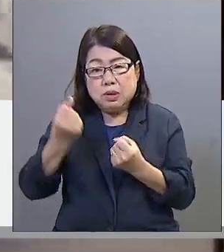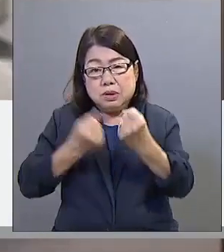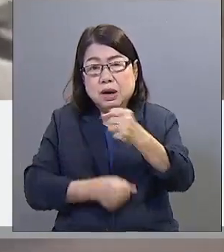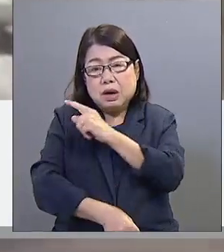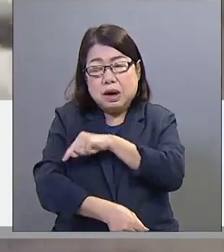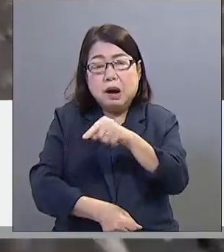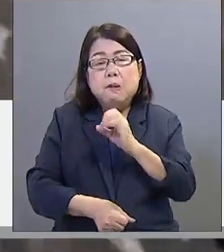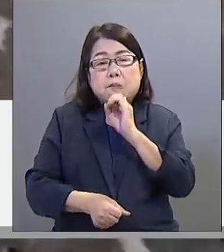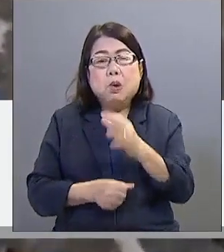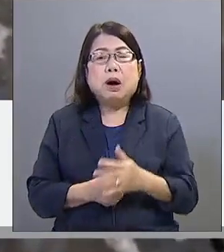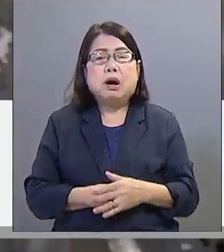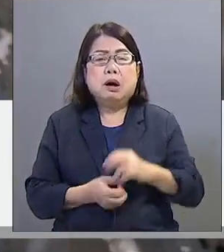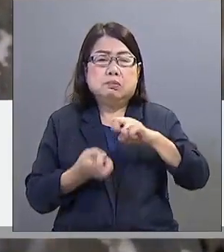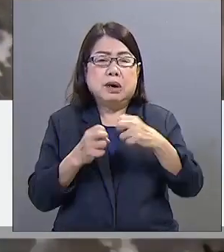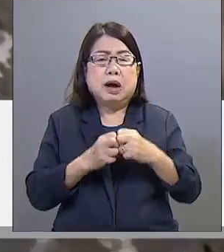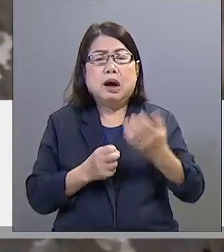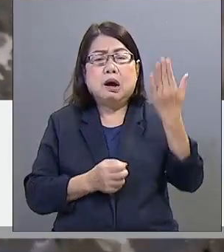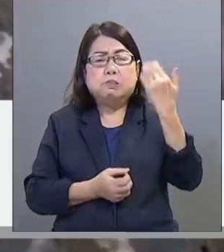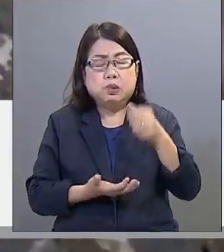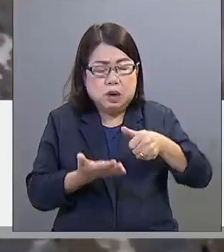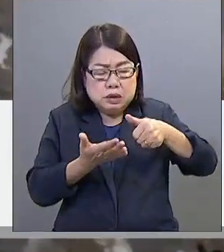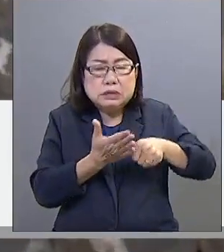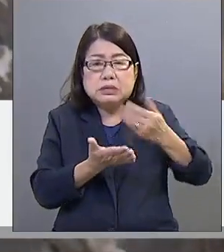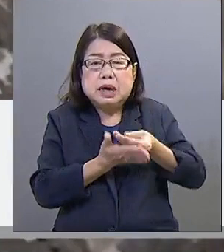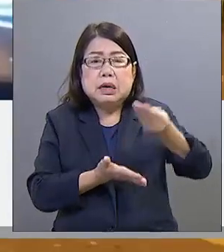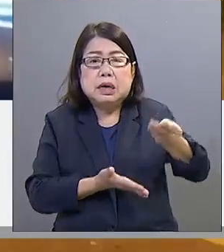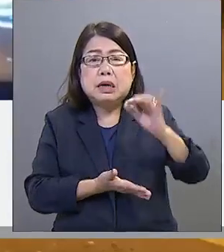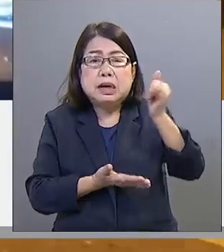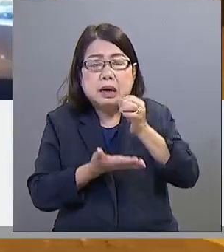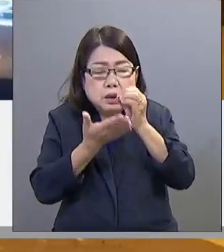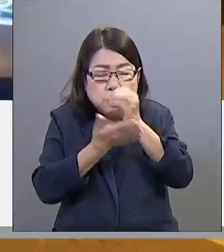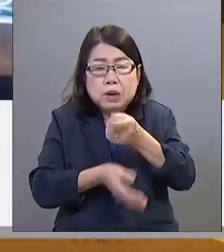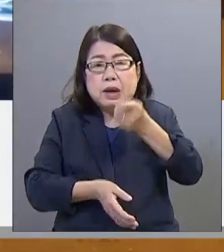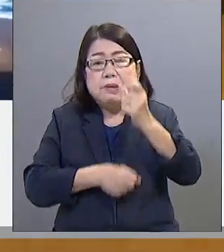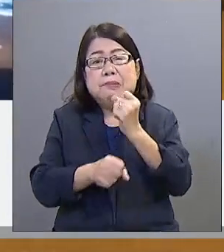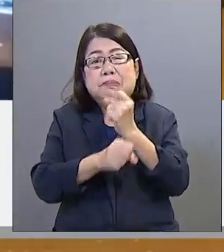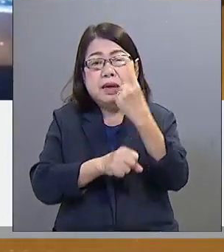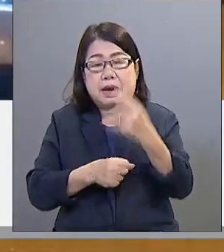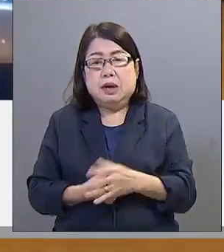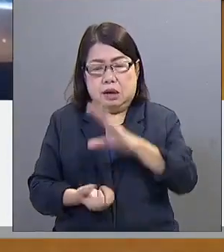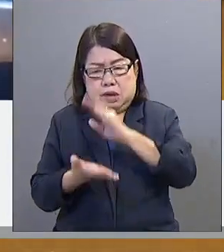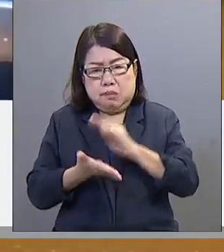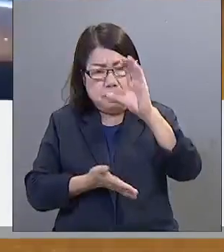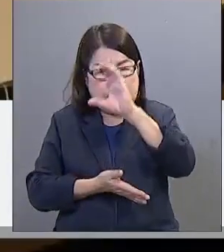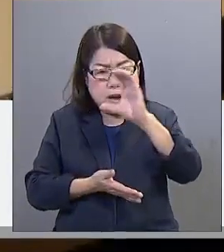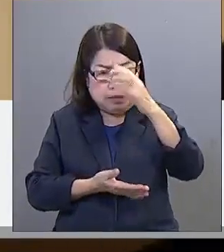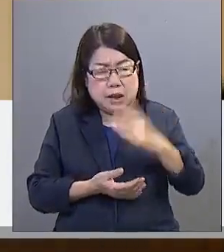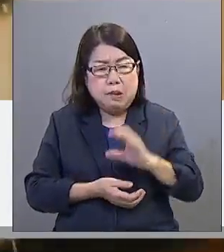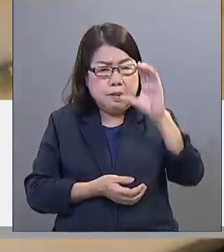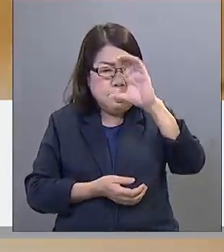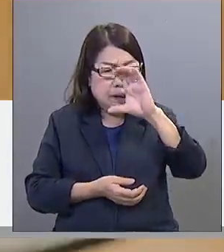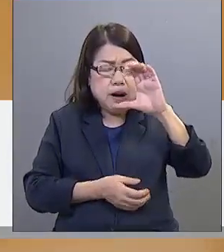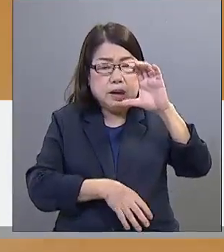เงินค่ายาเสพติดมานานกว่า 1ปีตำรวจรวบรวมหลักฐานขอศาลจังหวัดตรังออกหมายจับผู้ต้องหาแล้ว 3คน